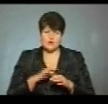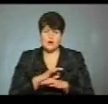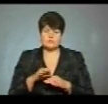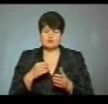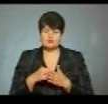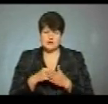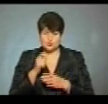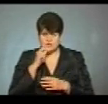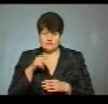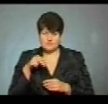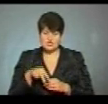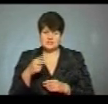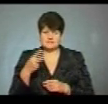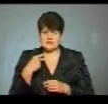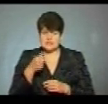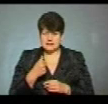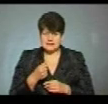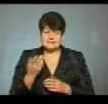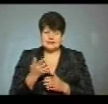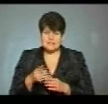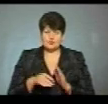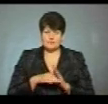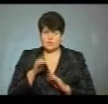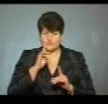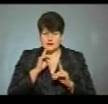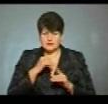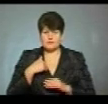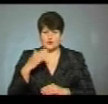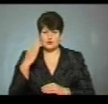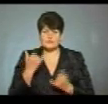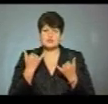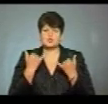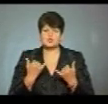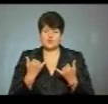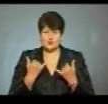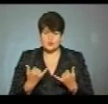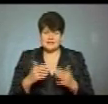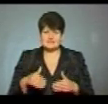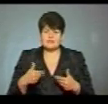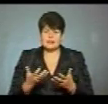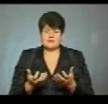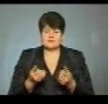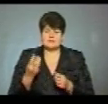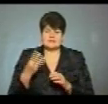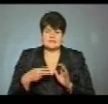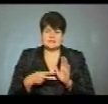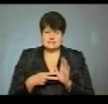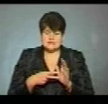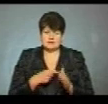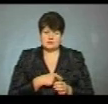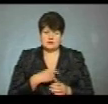бюджету України на 2020 рік, за який у Верховній Раді проголосували сьогодні. Звернення підтримали 37